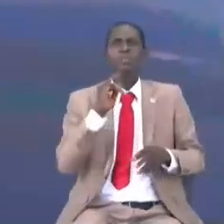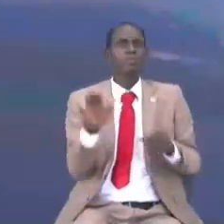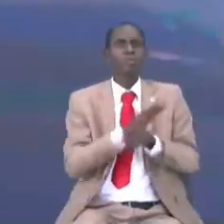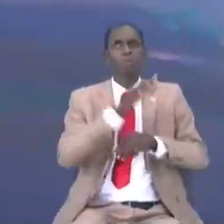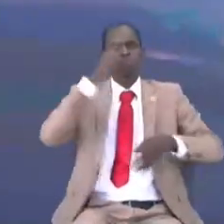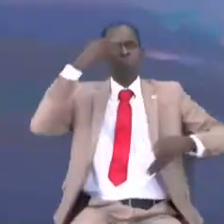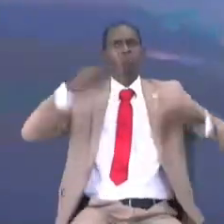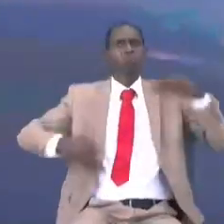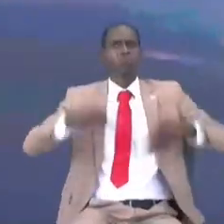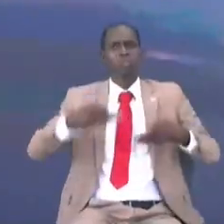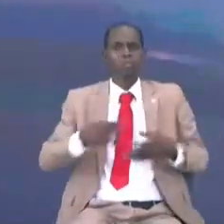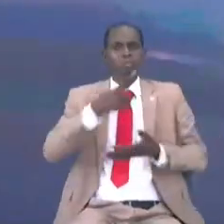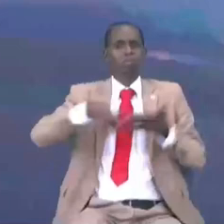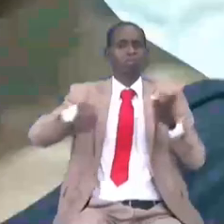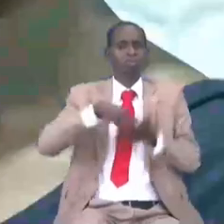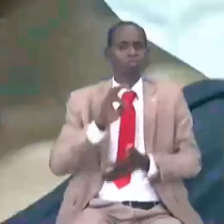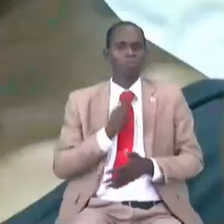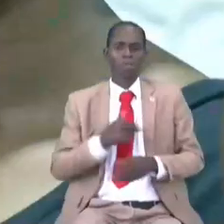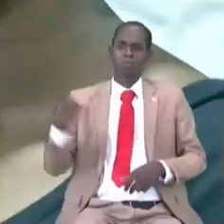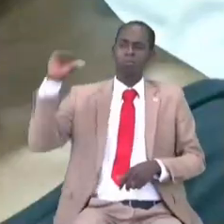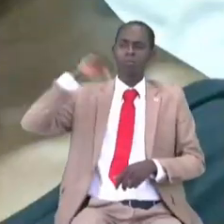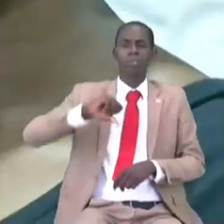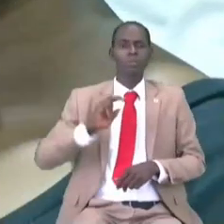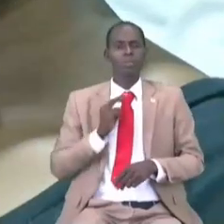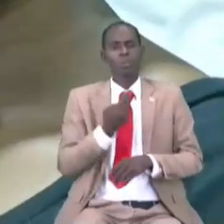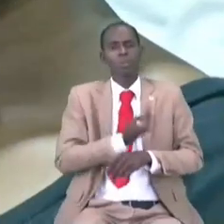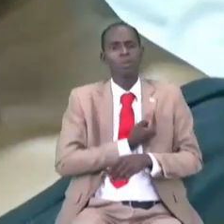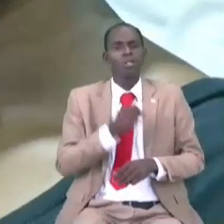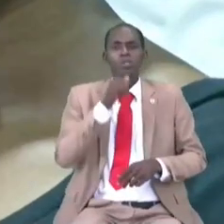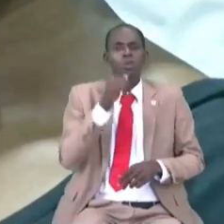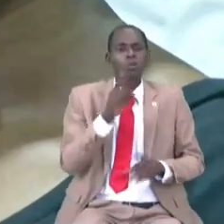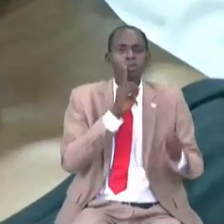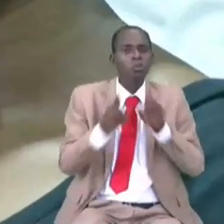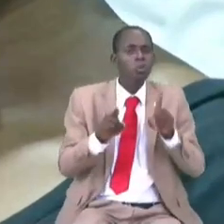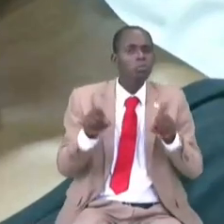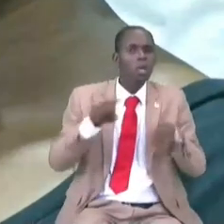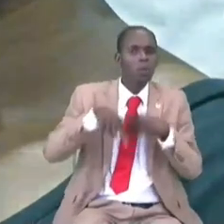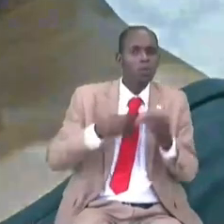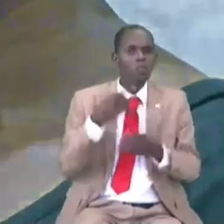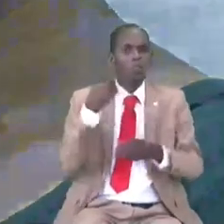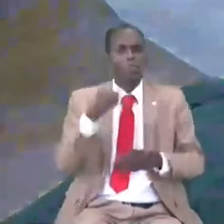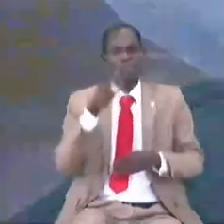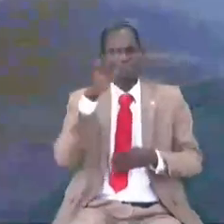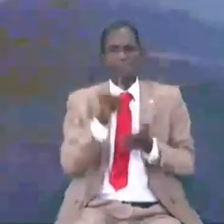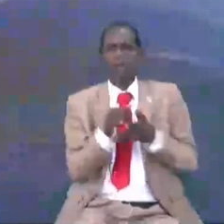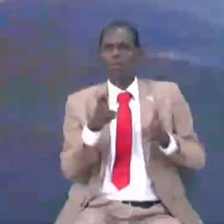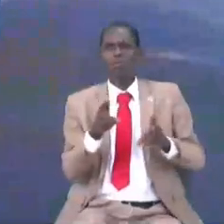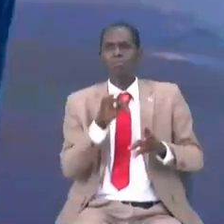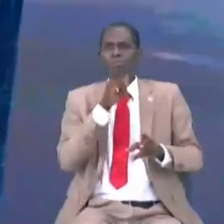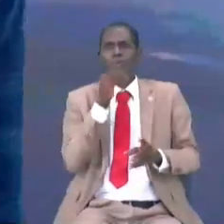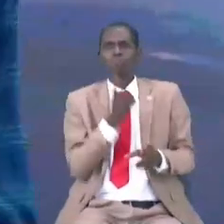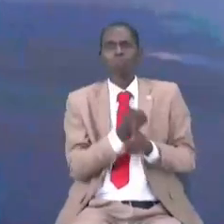Le style de la prédication. Oh, ça c'est inhumain. Ah, ah. Ils savaient que leur situation